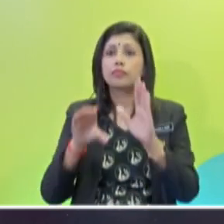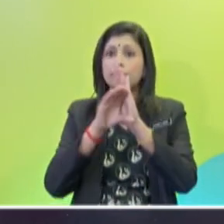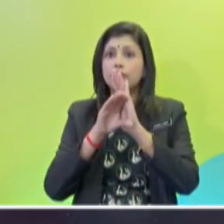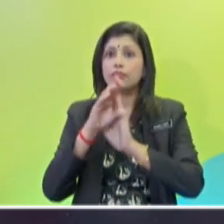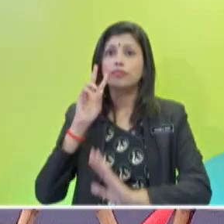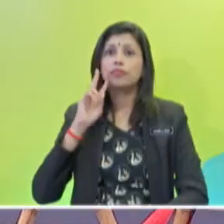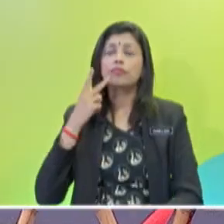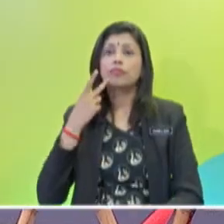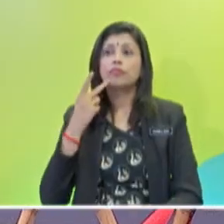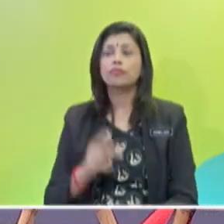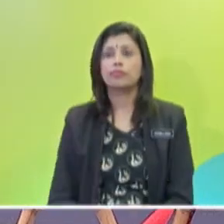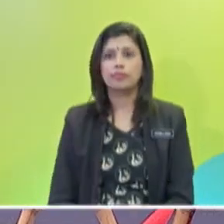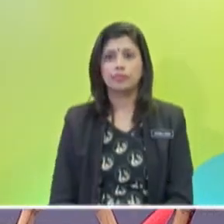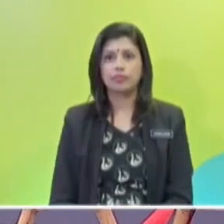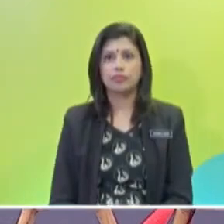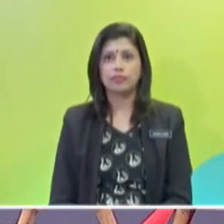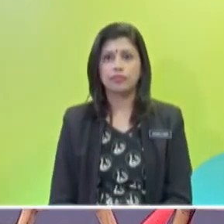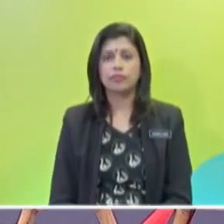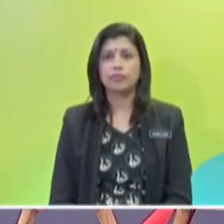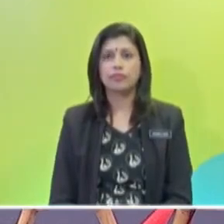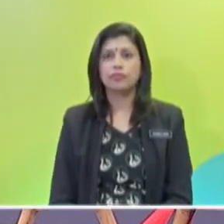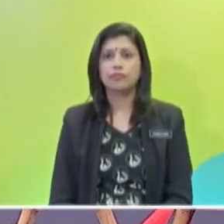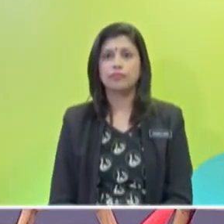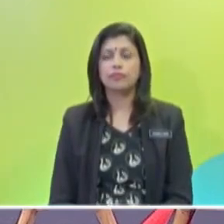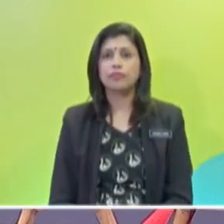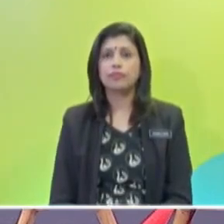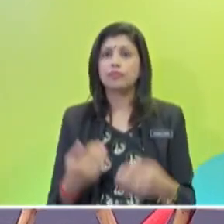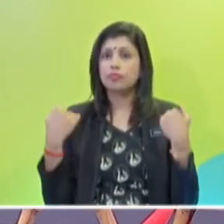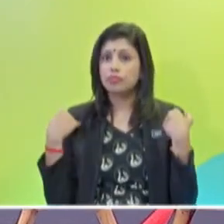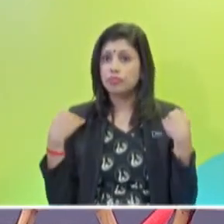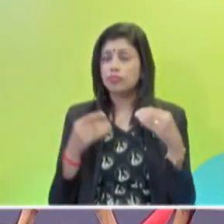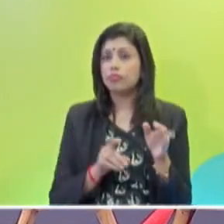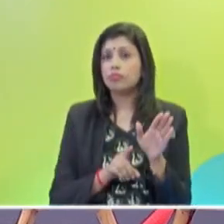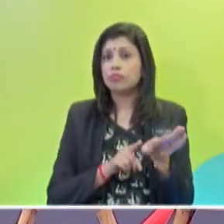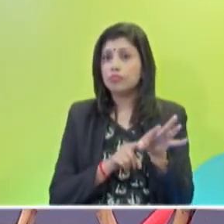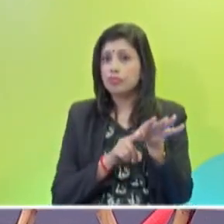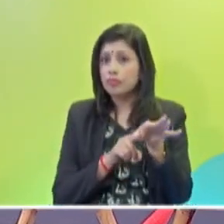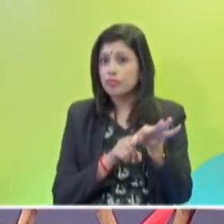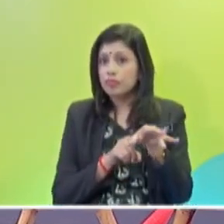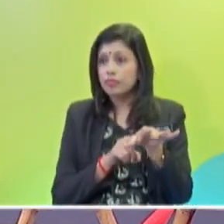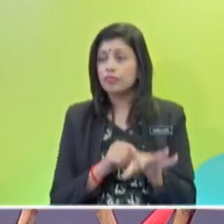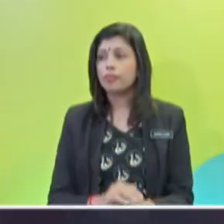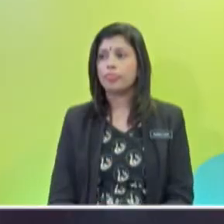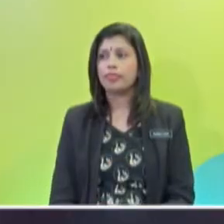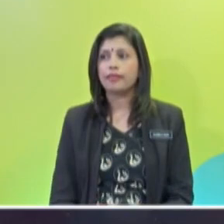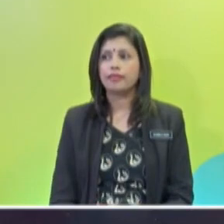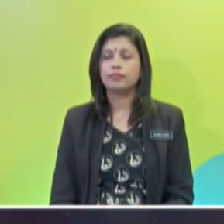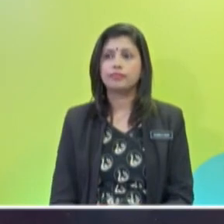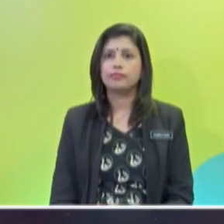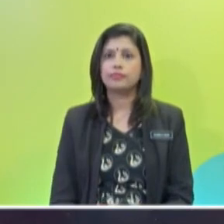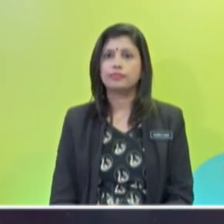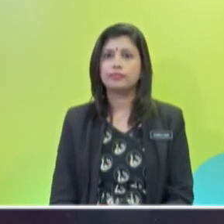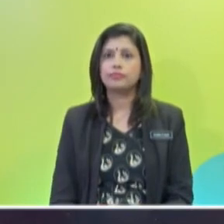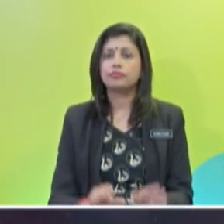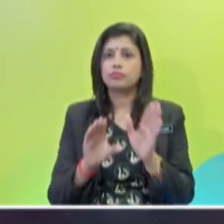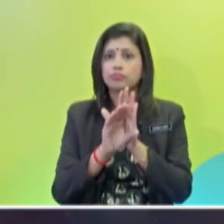di hadapan Amal, ada contoh sayur-sayuran yang ada daun. Betul. Nampak tak? Okey, kemudian ada pula